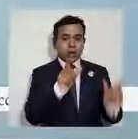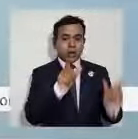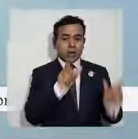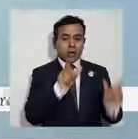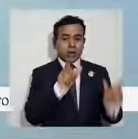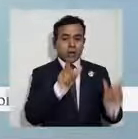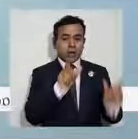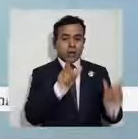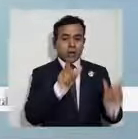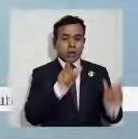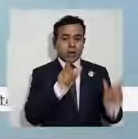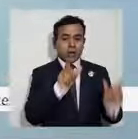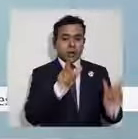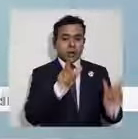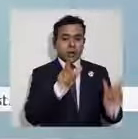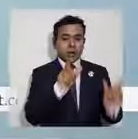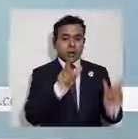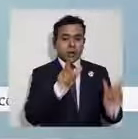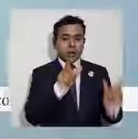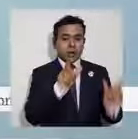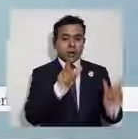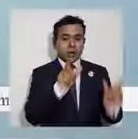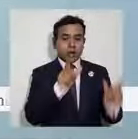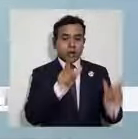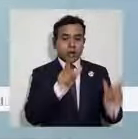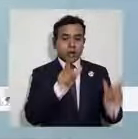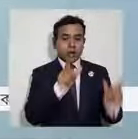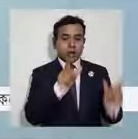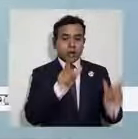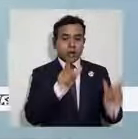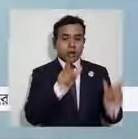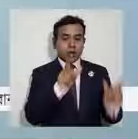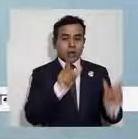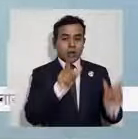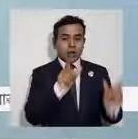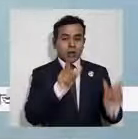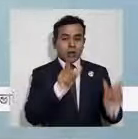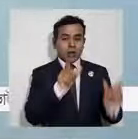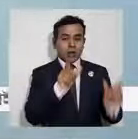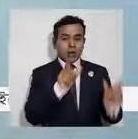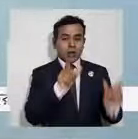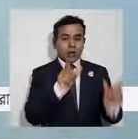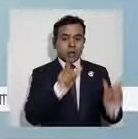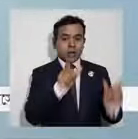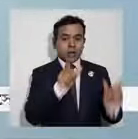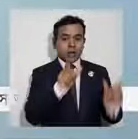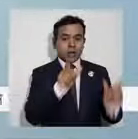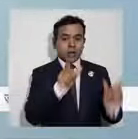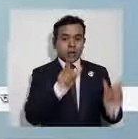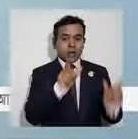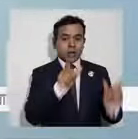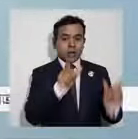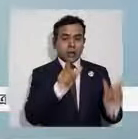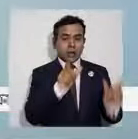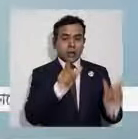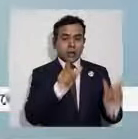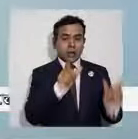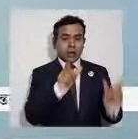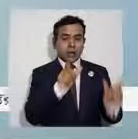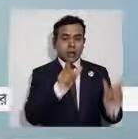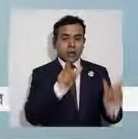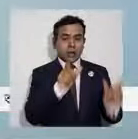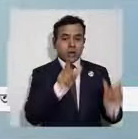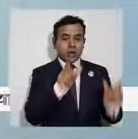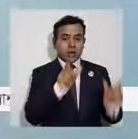327,405 জনকে। সমুদ্র বন্দরে আমরা 148 জনকে 24 ঘন্টায় স্ক্রিনিং করেছি এবং এ পর্যন্ত 14,012 জনকে স্ক্রিনিং করা